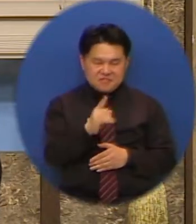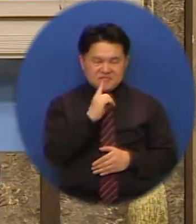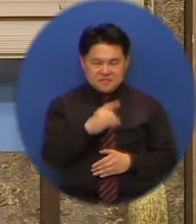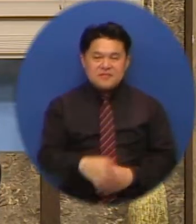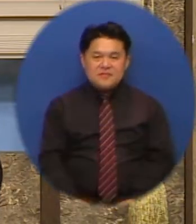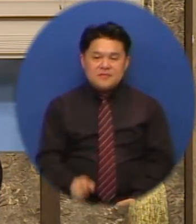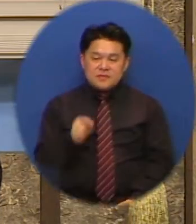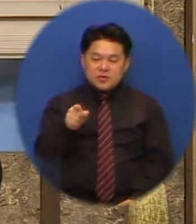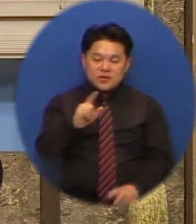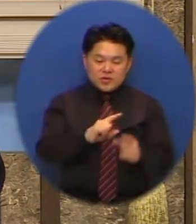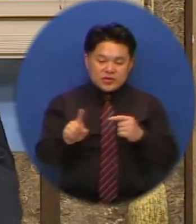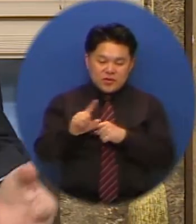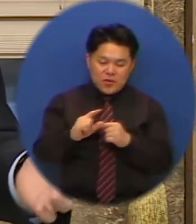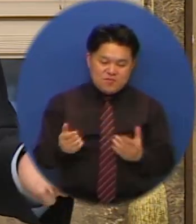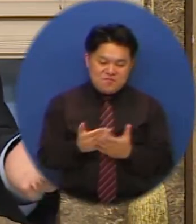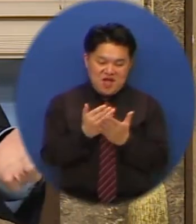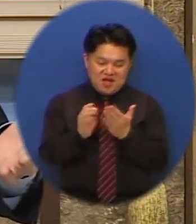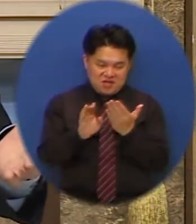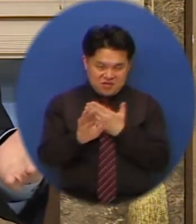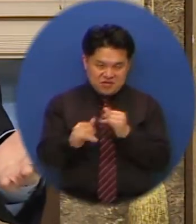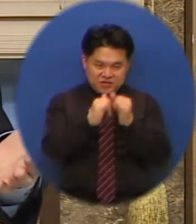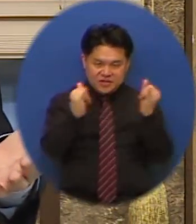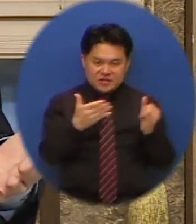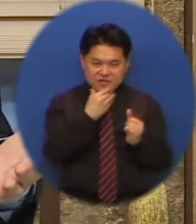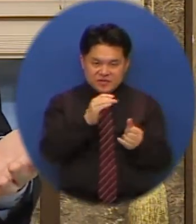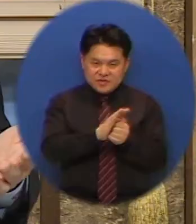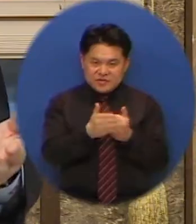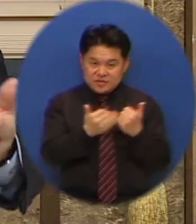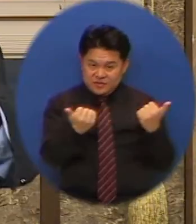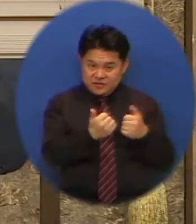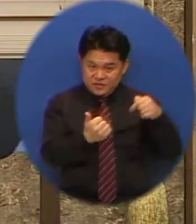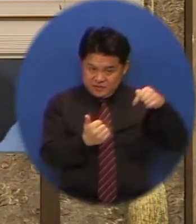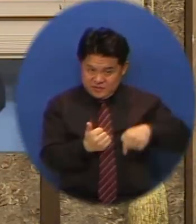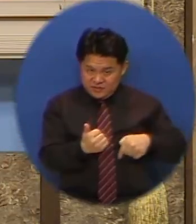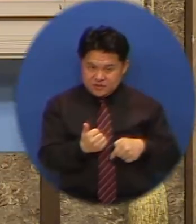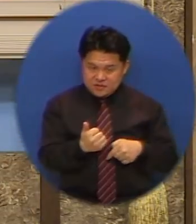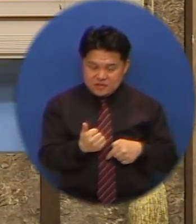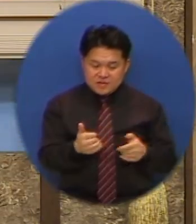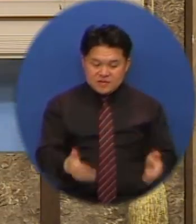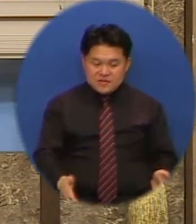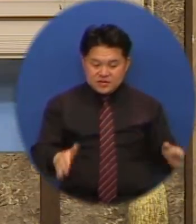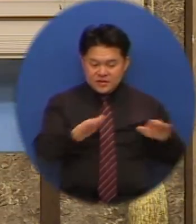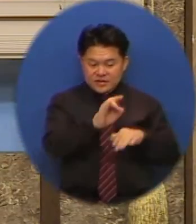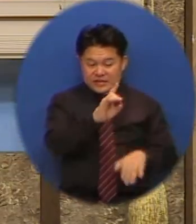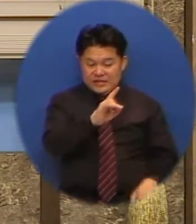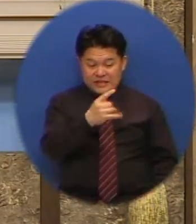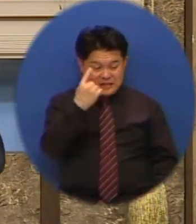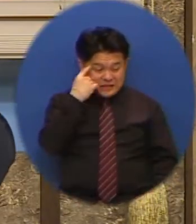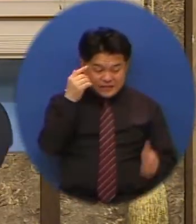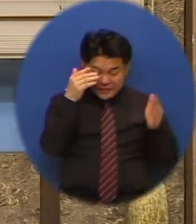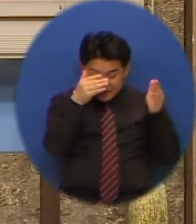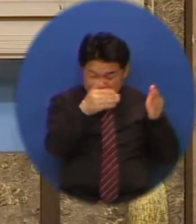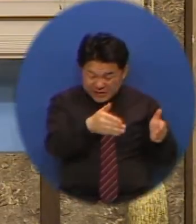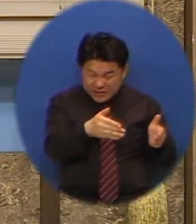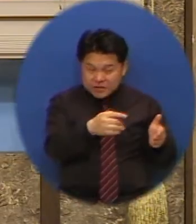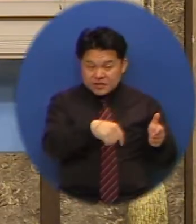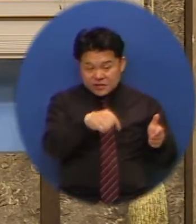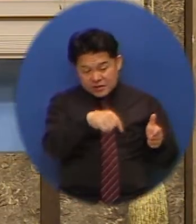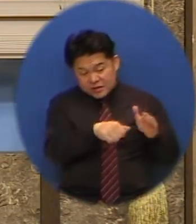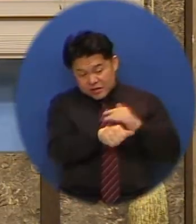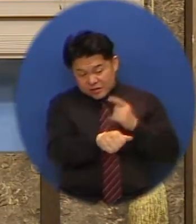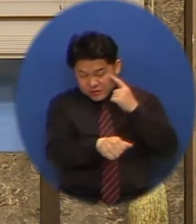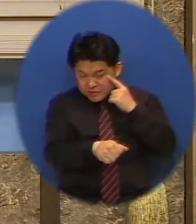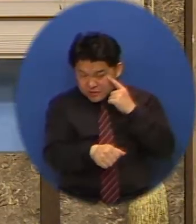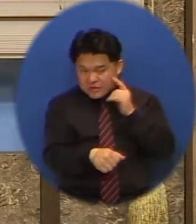이제 활성화시켜서 저희 지금 사회복지협의회는 사회복지 시설만을 이렇게 이제 생각하고 시설의 대표라고